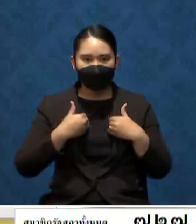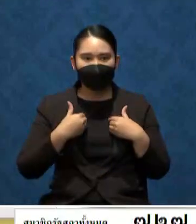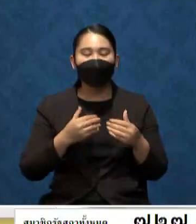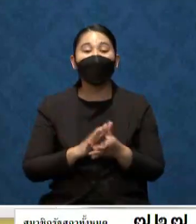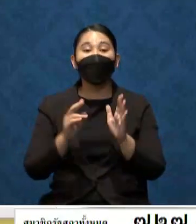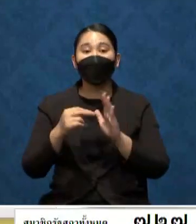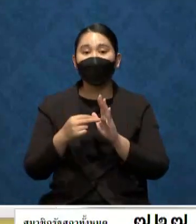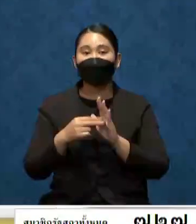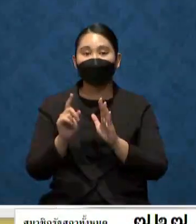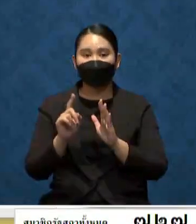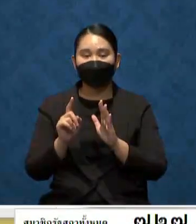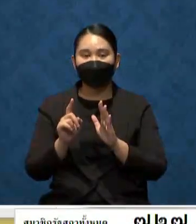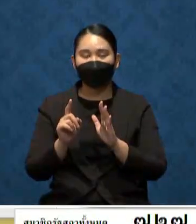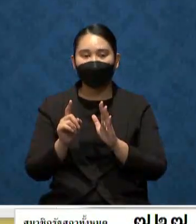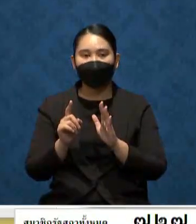เป็นการ